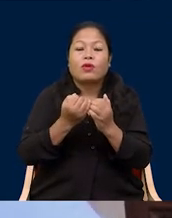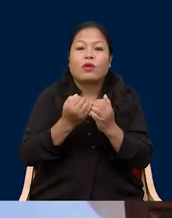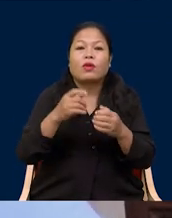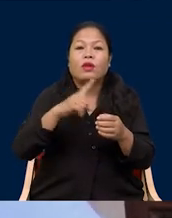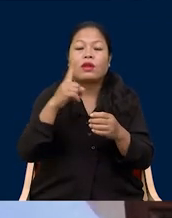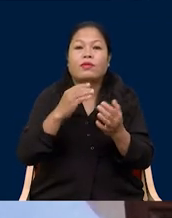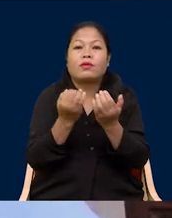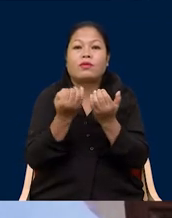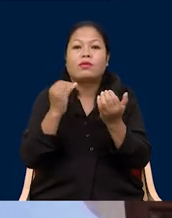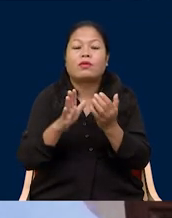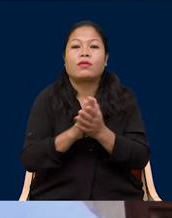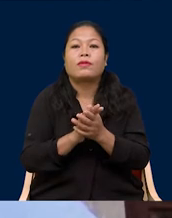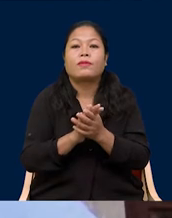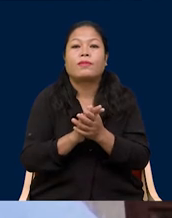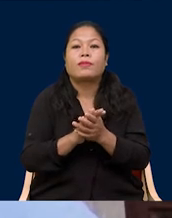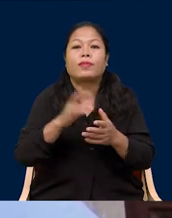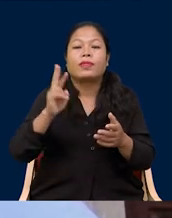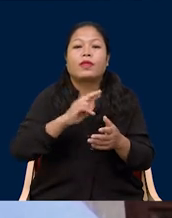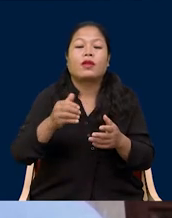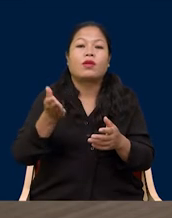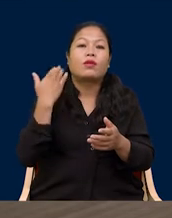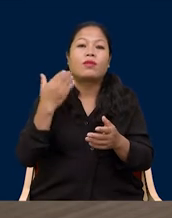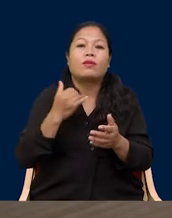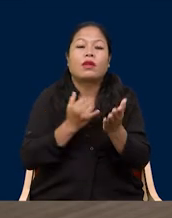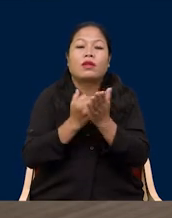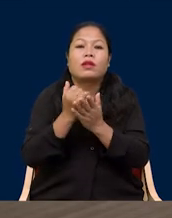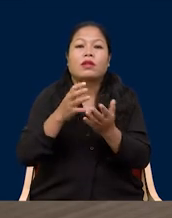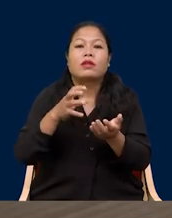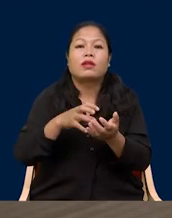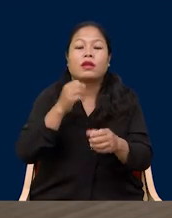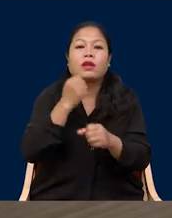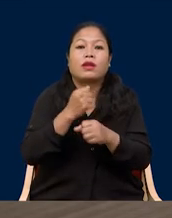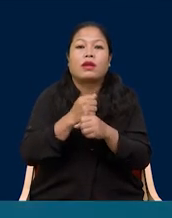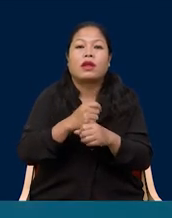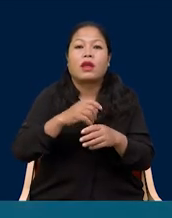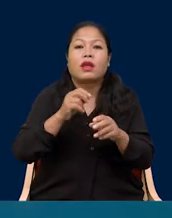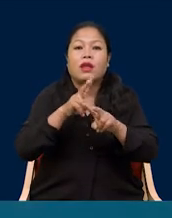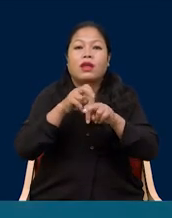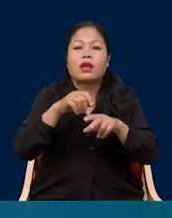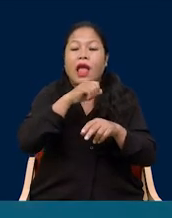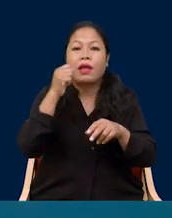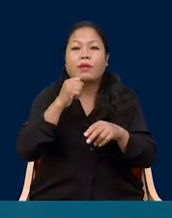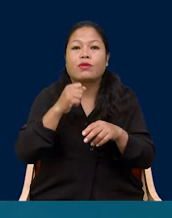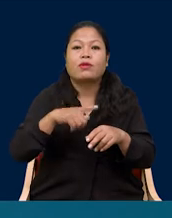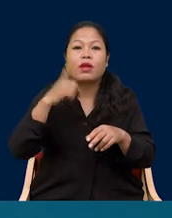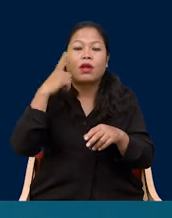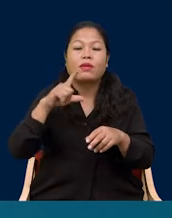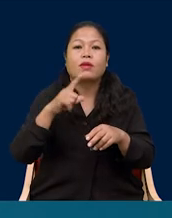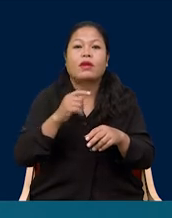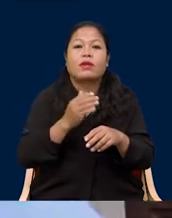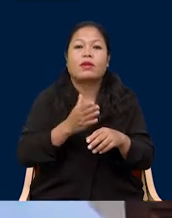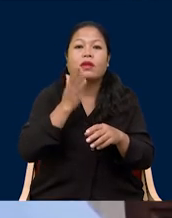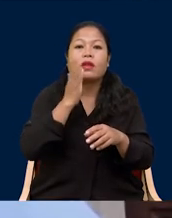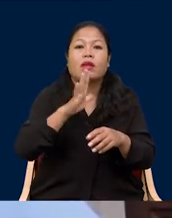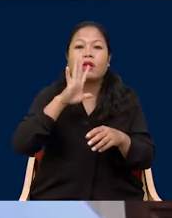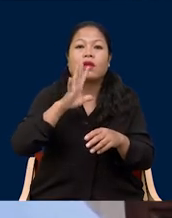एयरफ्लो राम्रो गर्न सक्यो भने त्यो पनि राम्रो हुन्थ्यो। र अघि मैले भने एग्रिकल्चर सेक्टरमा पनि हामीले एटलिस्ट मासु चाहिँ यदि हप्ता दिनै खान्थ्यौँ भने पनि